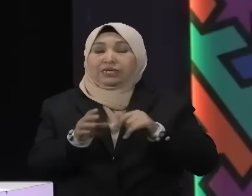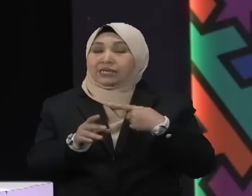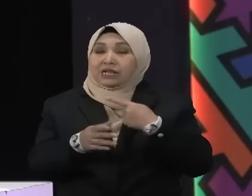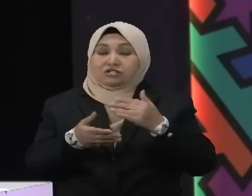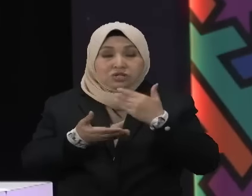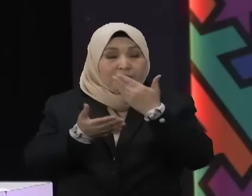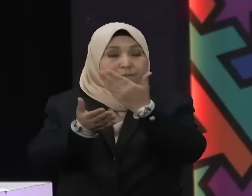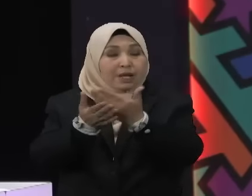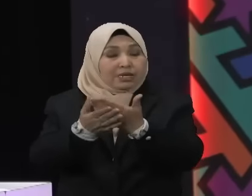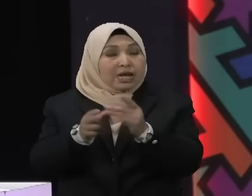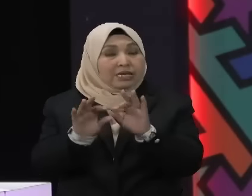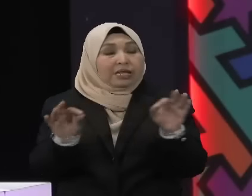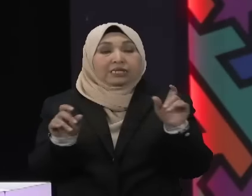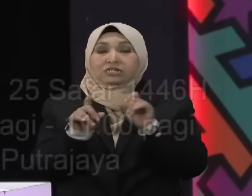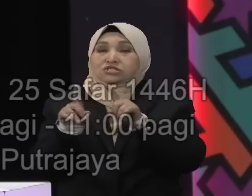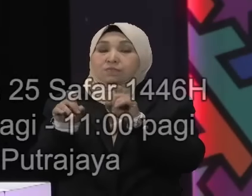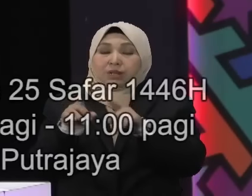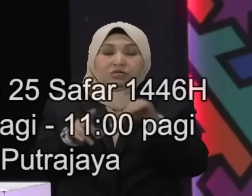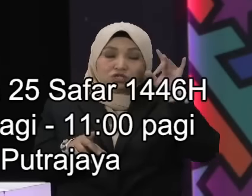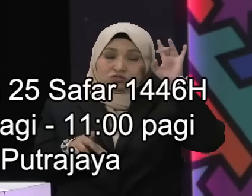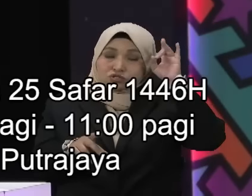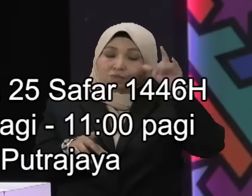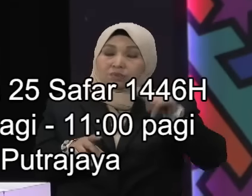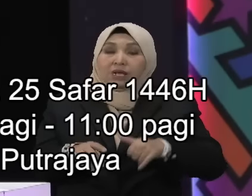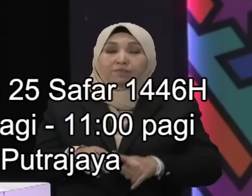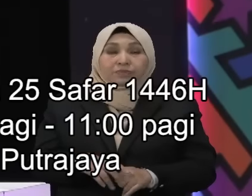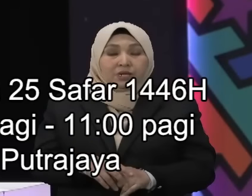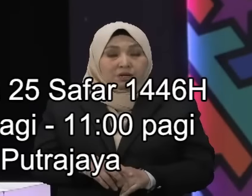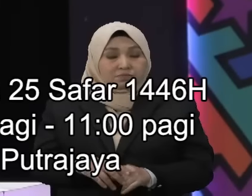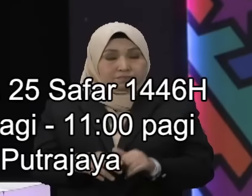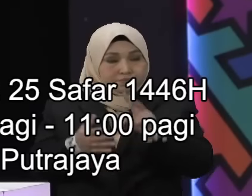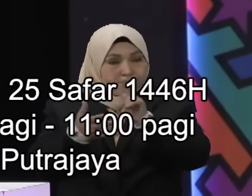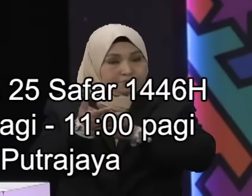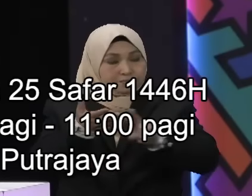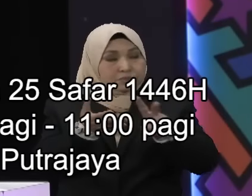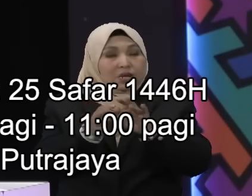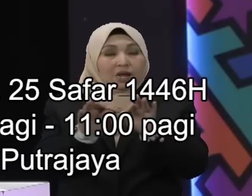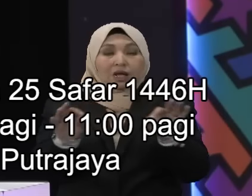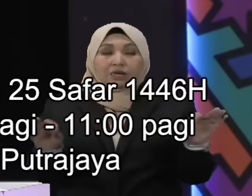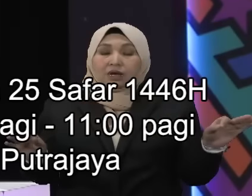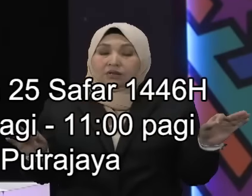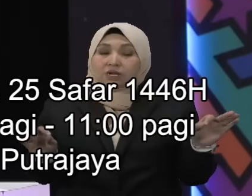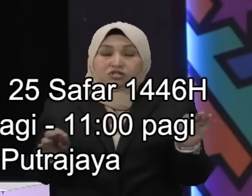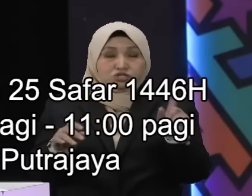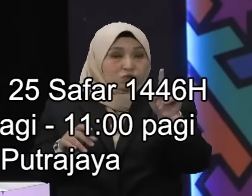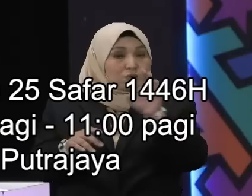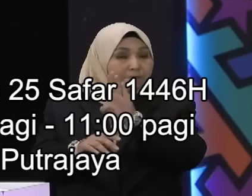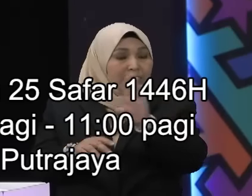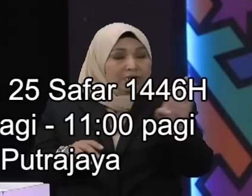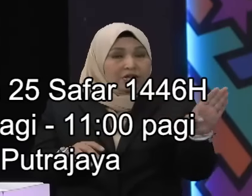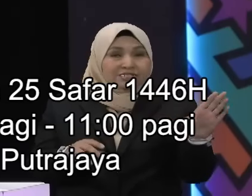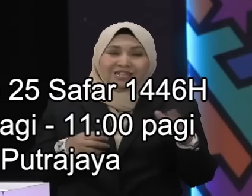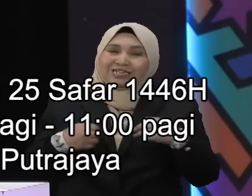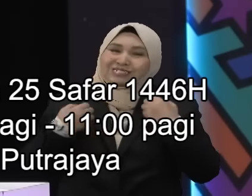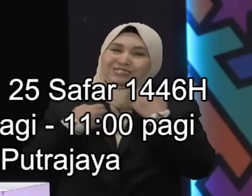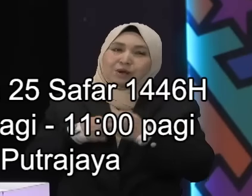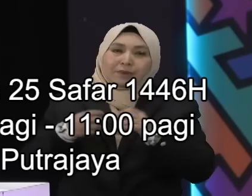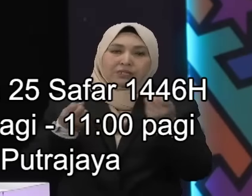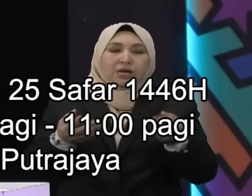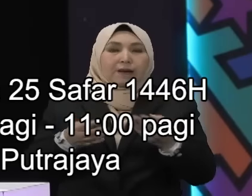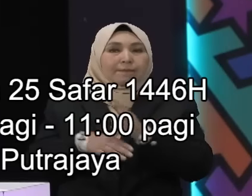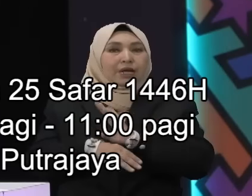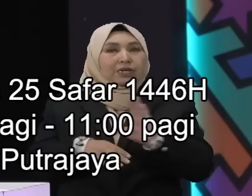ke ayat yang ke-11. InsyaAllah tadi bila kita baca ayat yang satu baris, seronok. Bila banyak baris ni